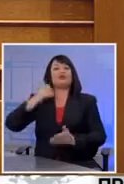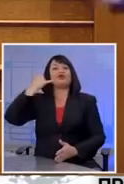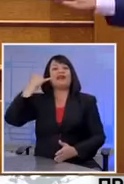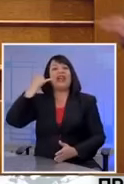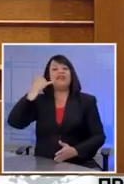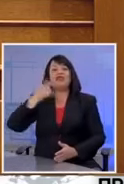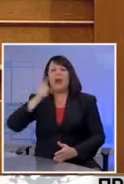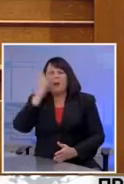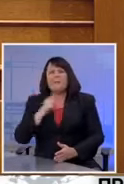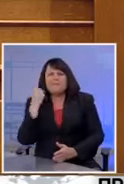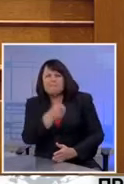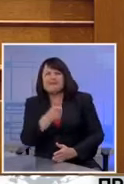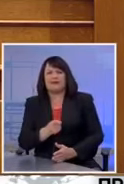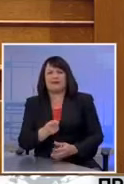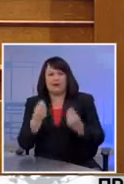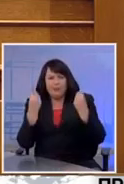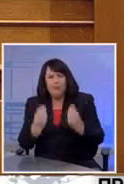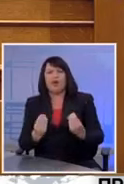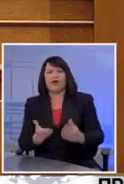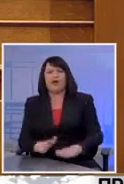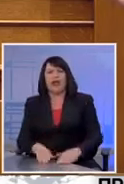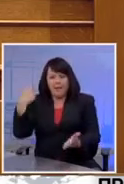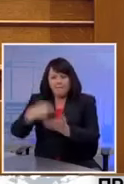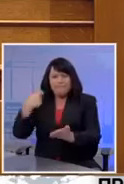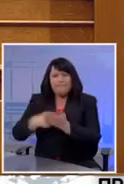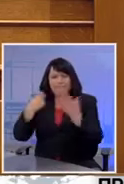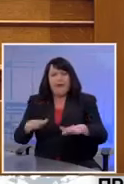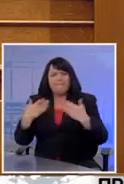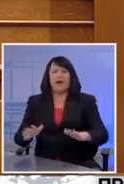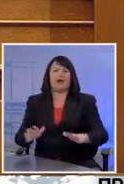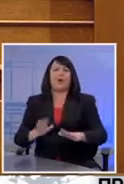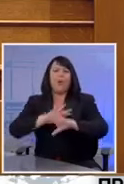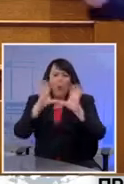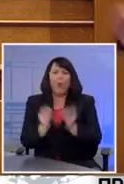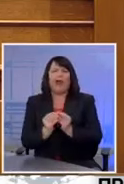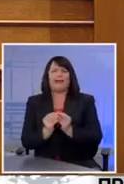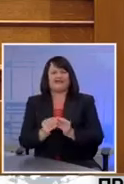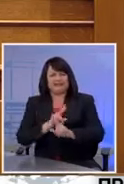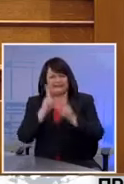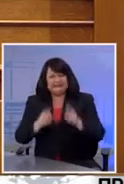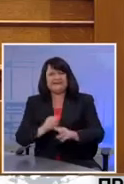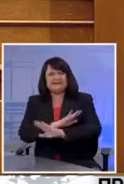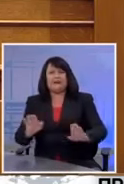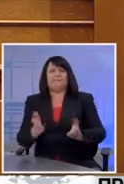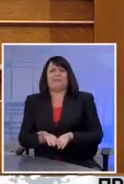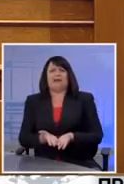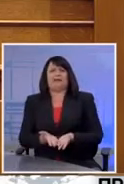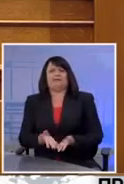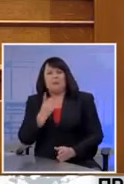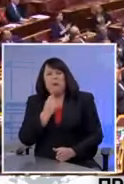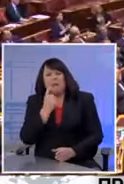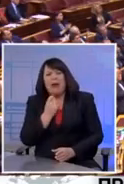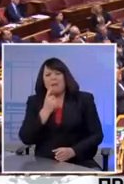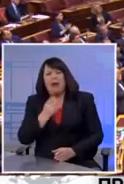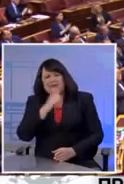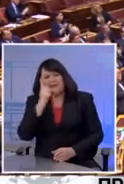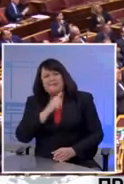Λέτε ψέματα και το ξέρετε πολύ καλά. Πληρώθηκαν όλα στο ακέραιο. Και σταματήστε πια αυτή την καραμέλα της